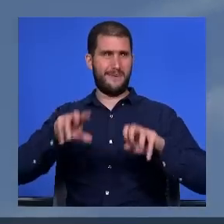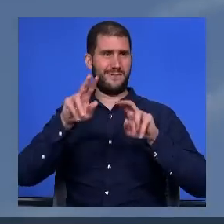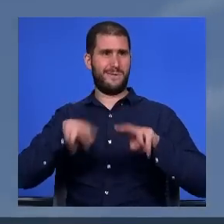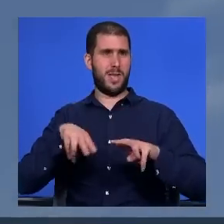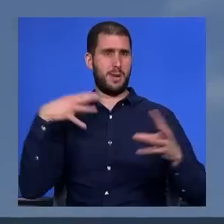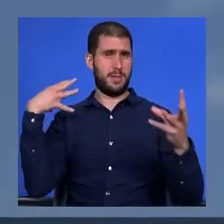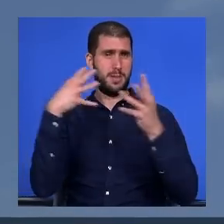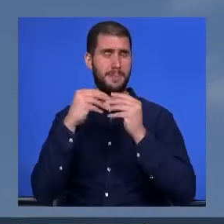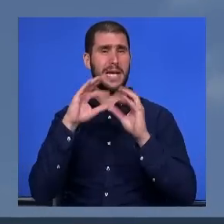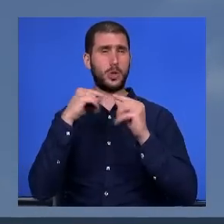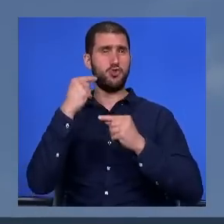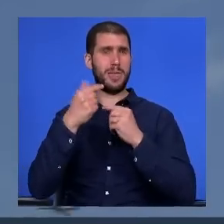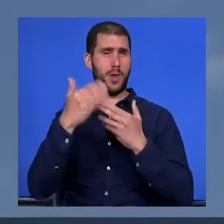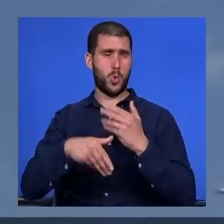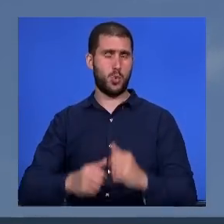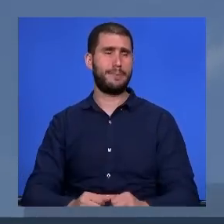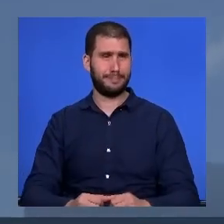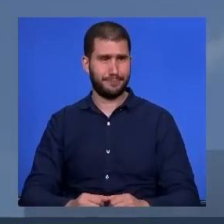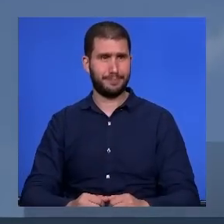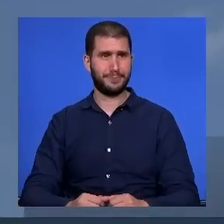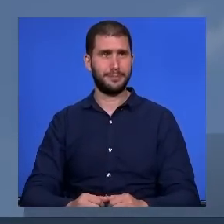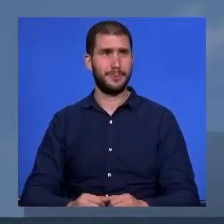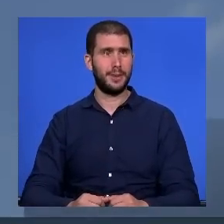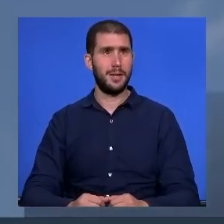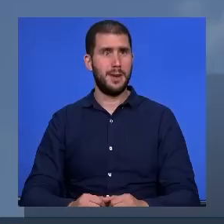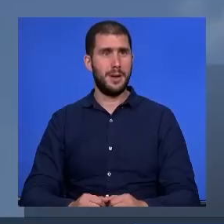כאן בעשרות השנים האחרונות.